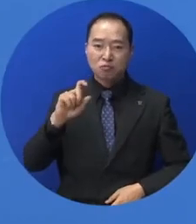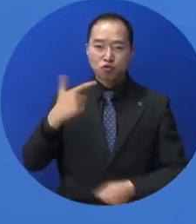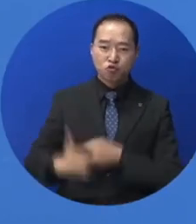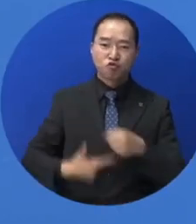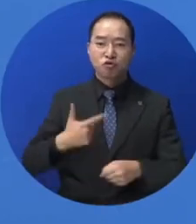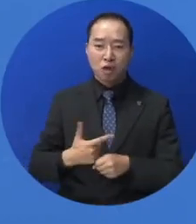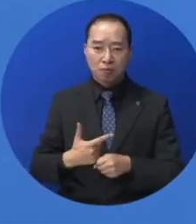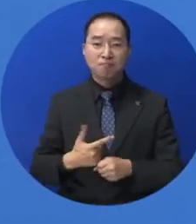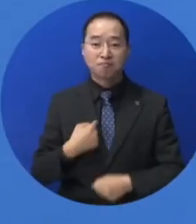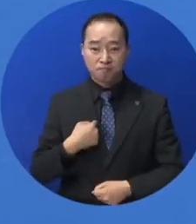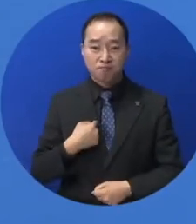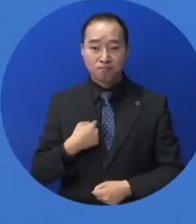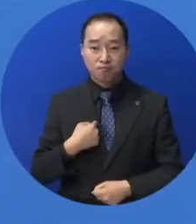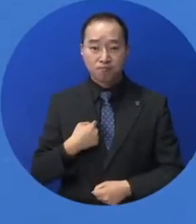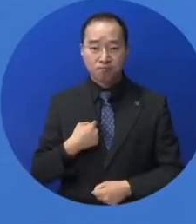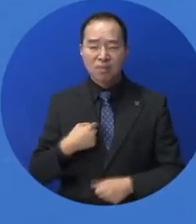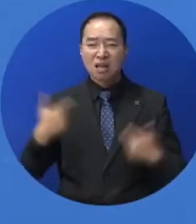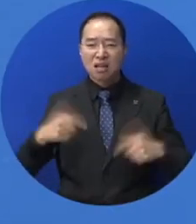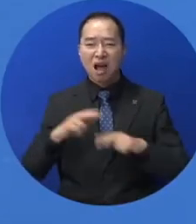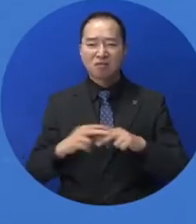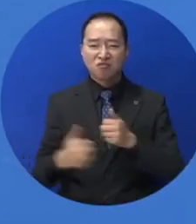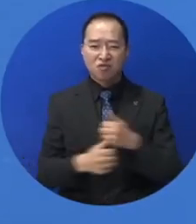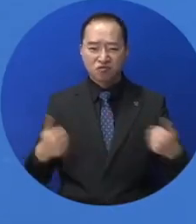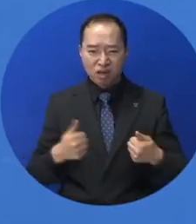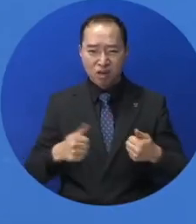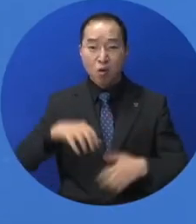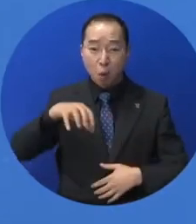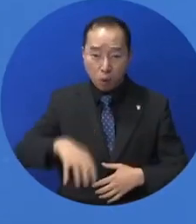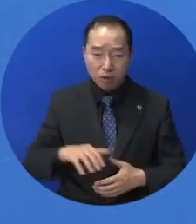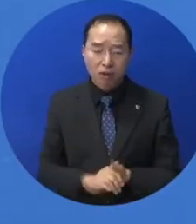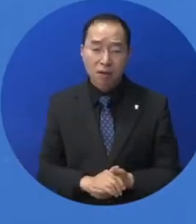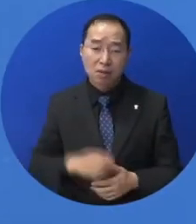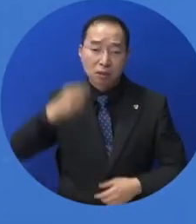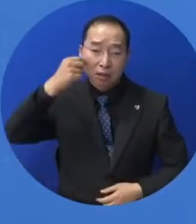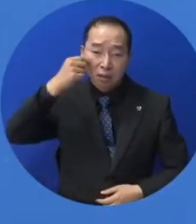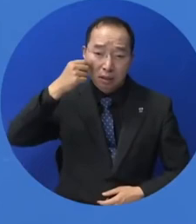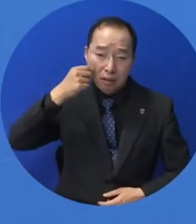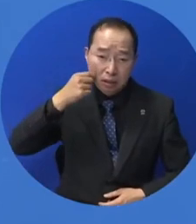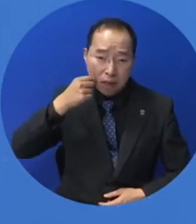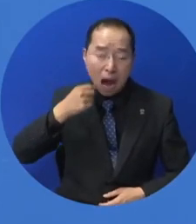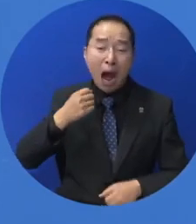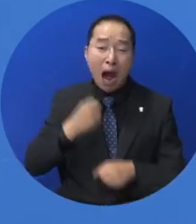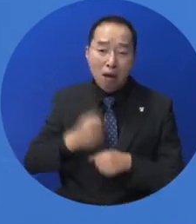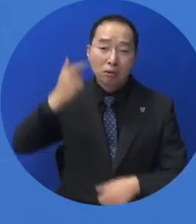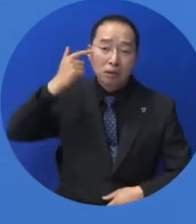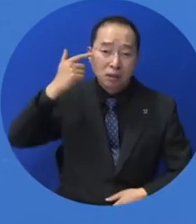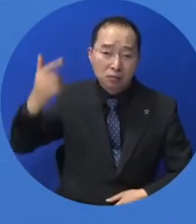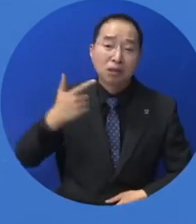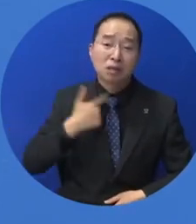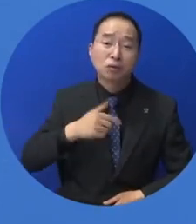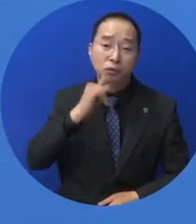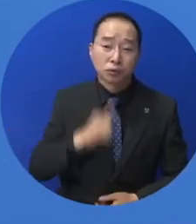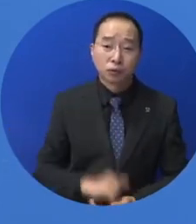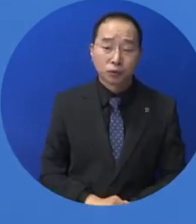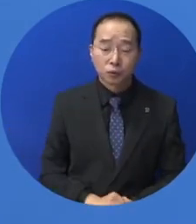네. 상임위장에서 한번 눈물을 흘리면서 질문을 한 적이